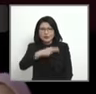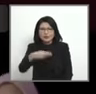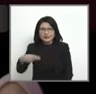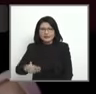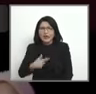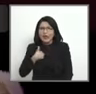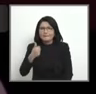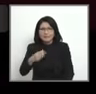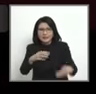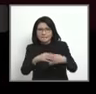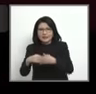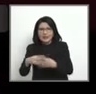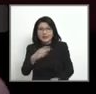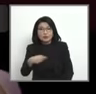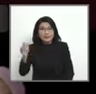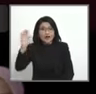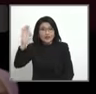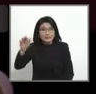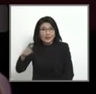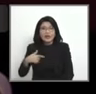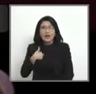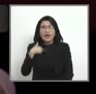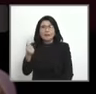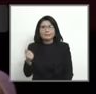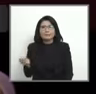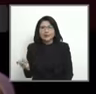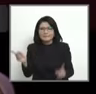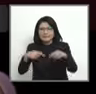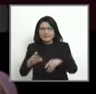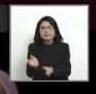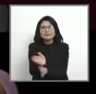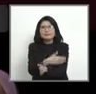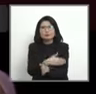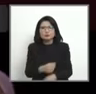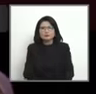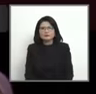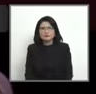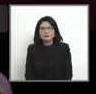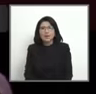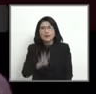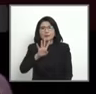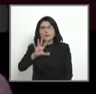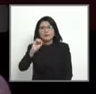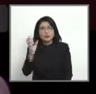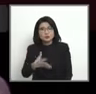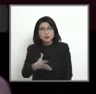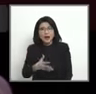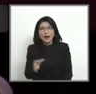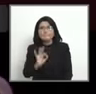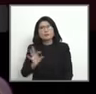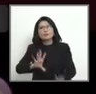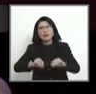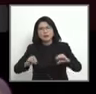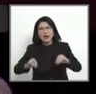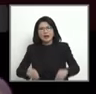center polisey jadi dia selalu melihat masalah itu dari masyarakat sementara kan yang lain melihatnya dari